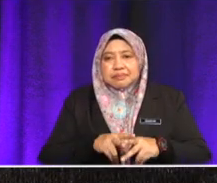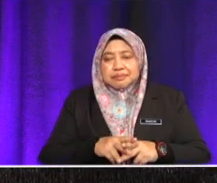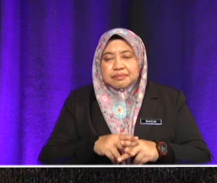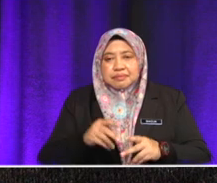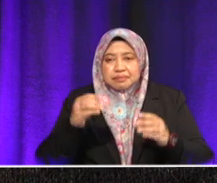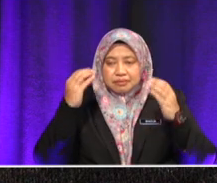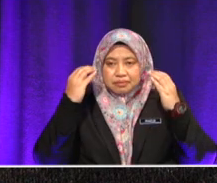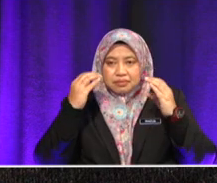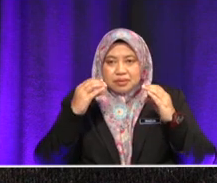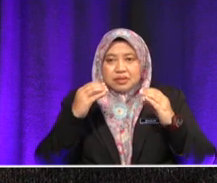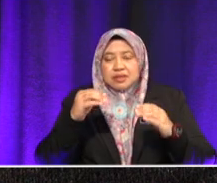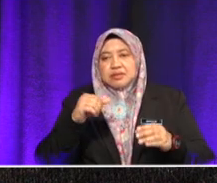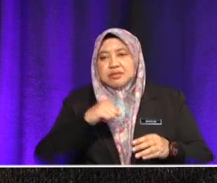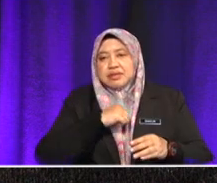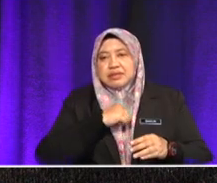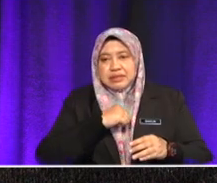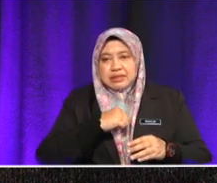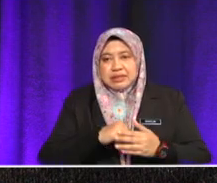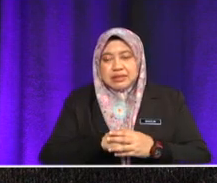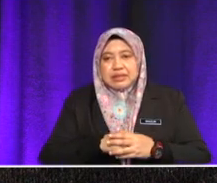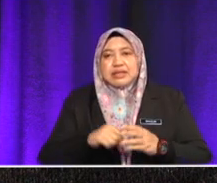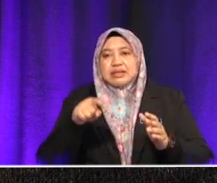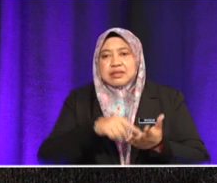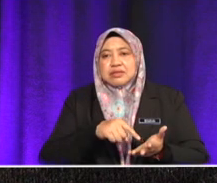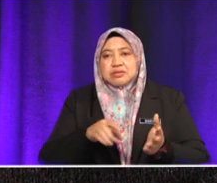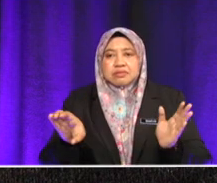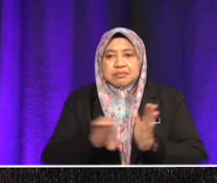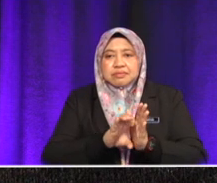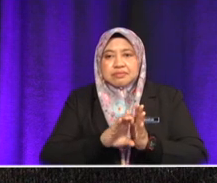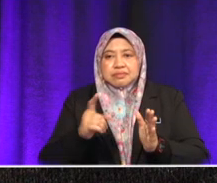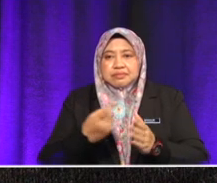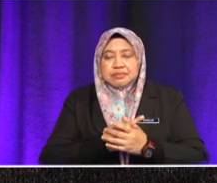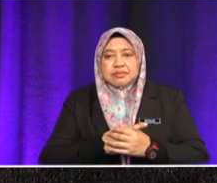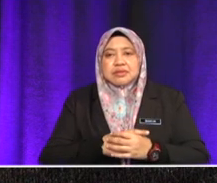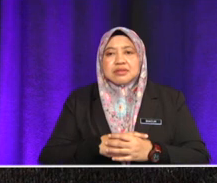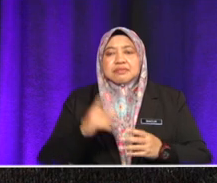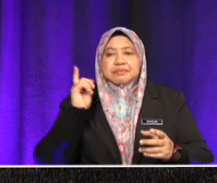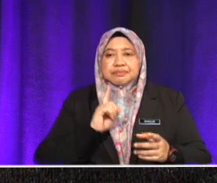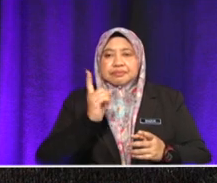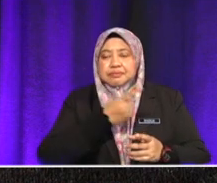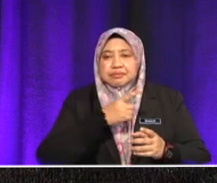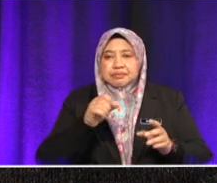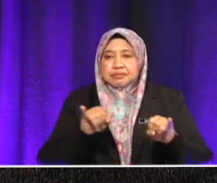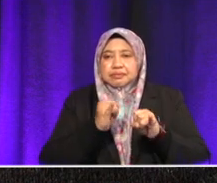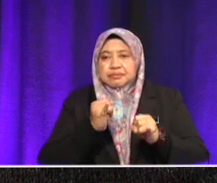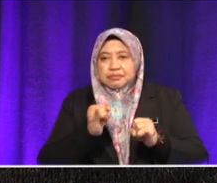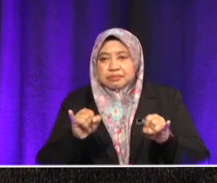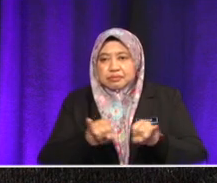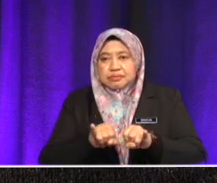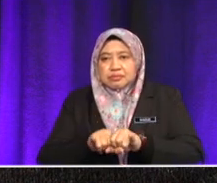dan sebagainya jadi kita buat senarai semak bagi murid kemudian kita juga boleh meletakkan gambar